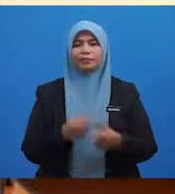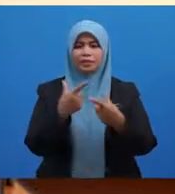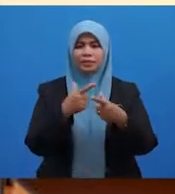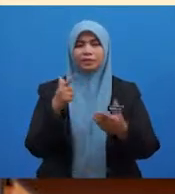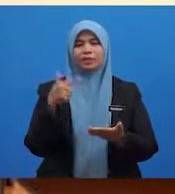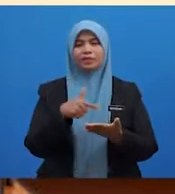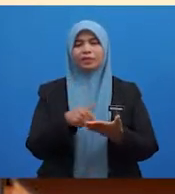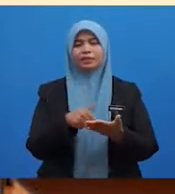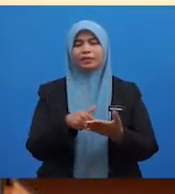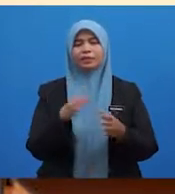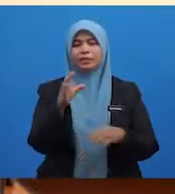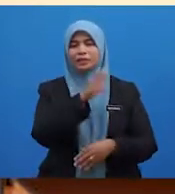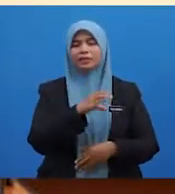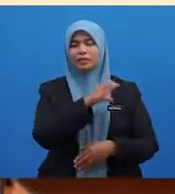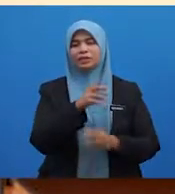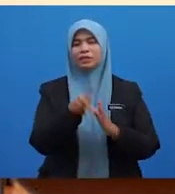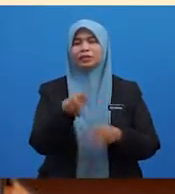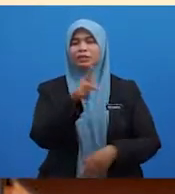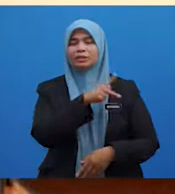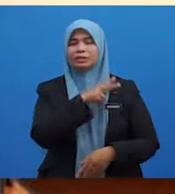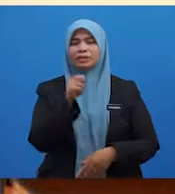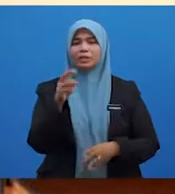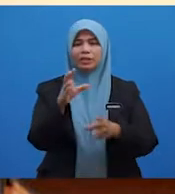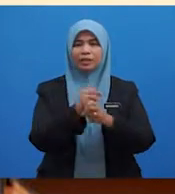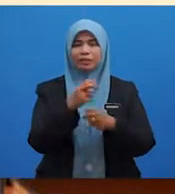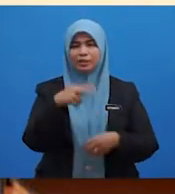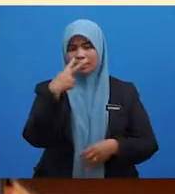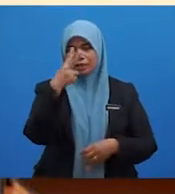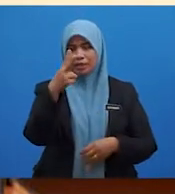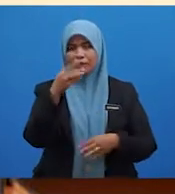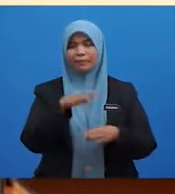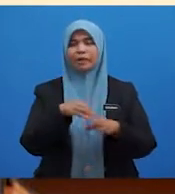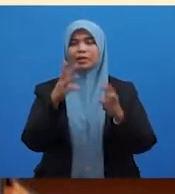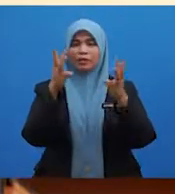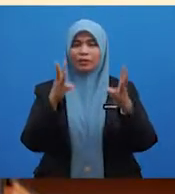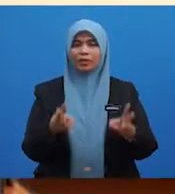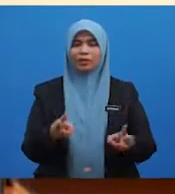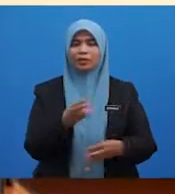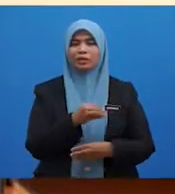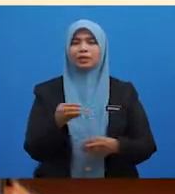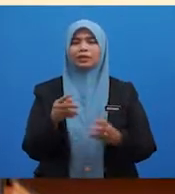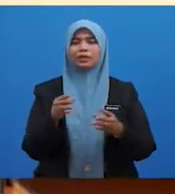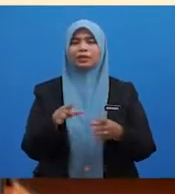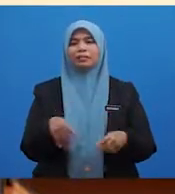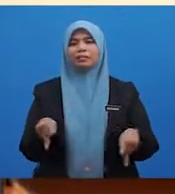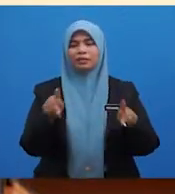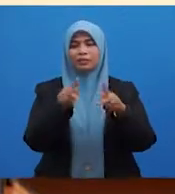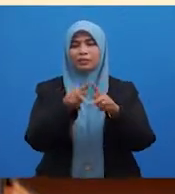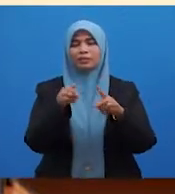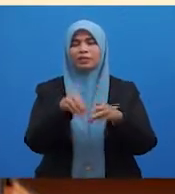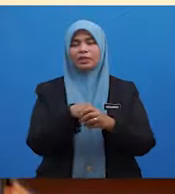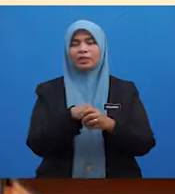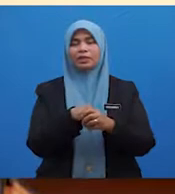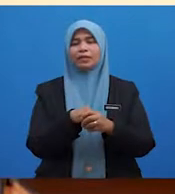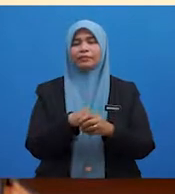Selagi ciri-ciri kepemimpinan dapat dilihat pada watak dan peristiwa dalam